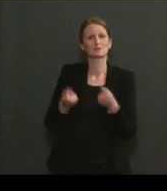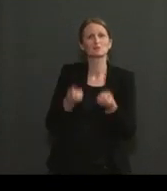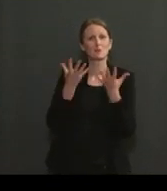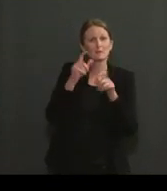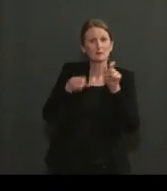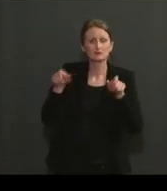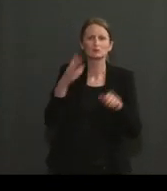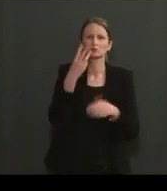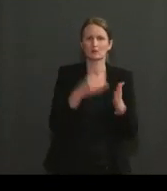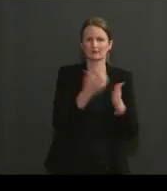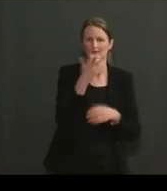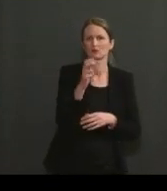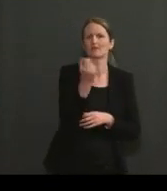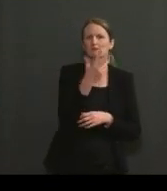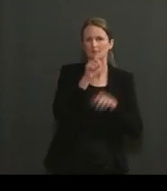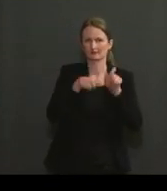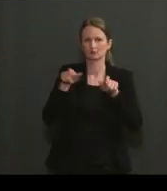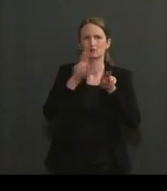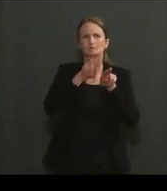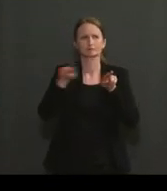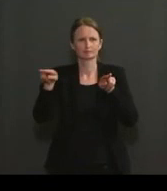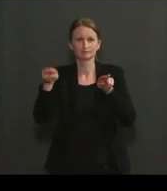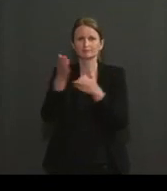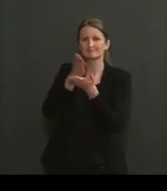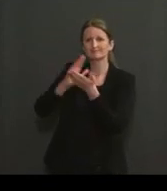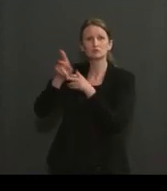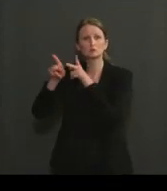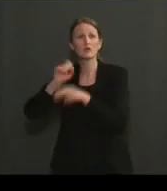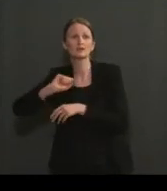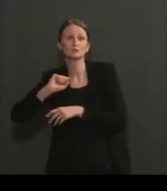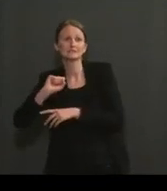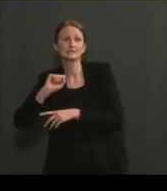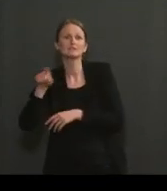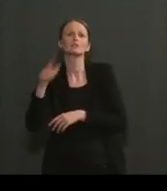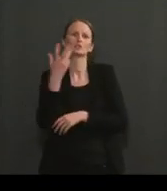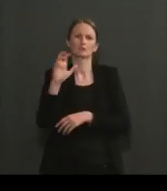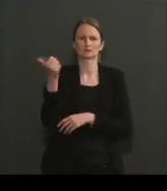nos hôpitaux, dont 906 patients qui sont en soins intensifs.